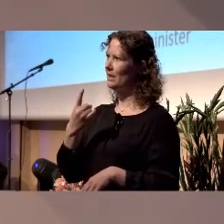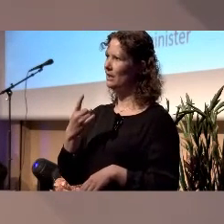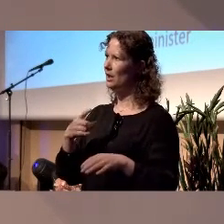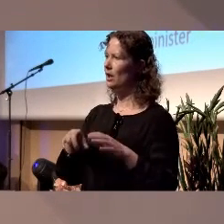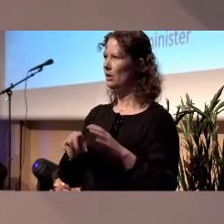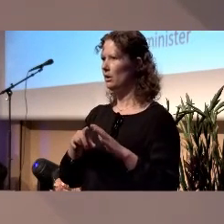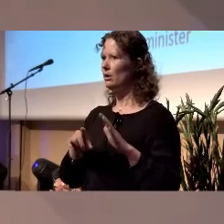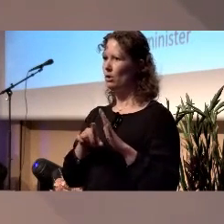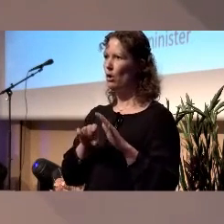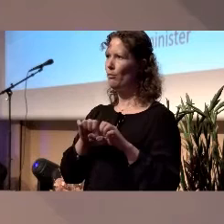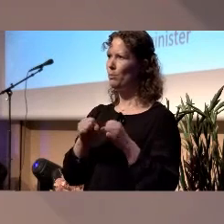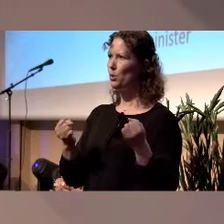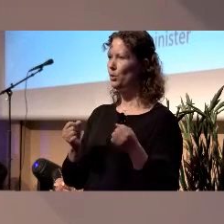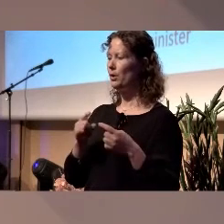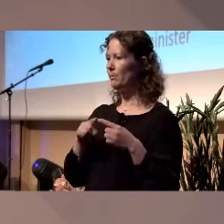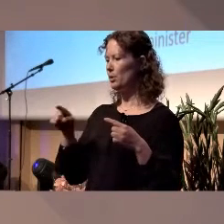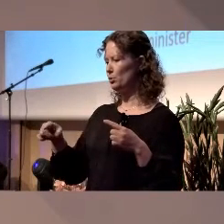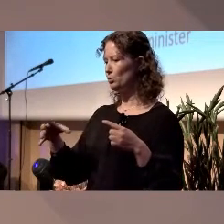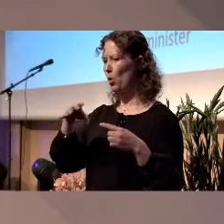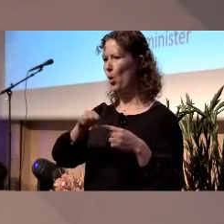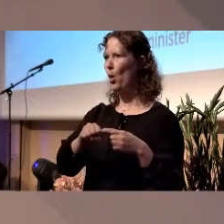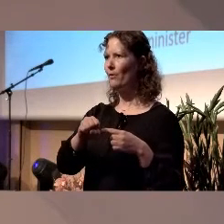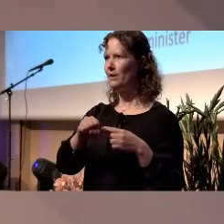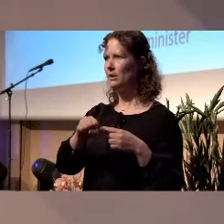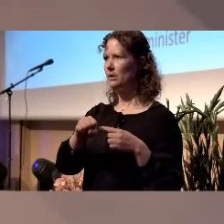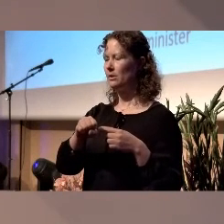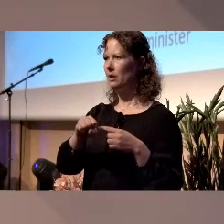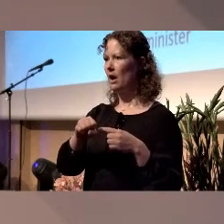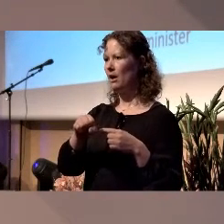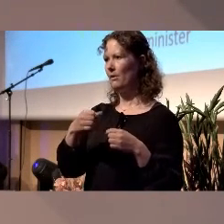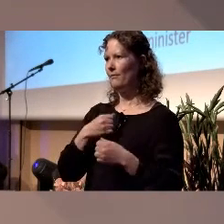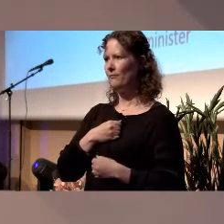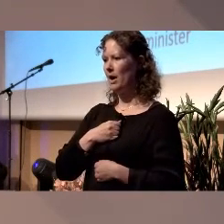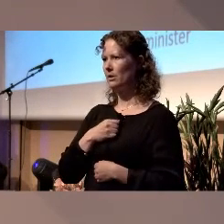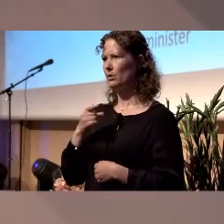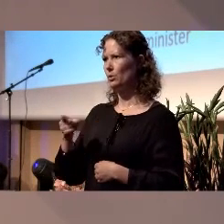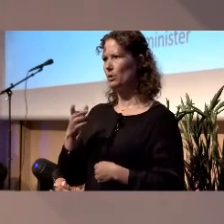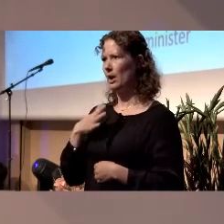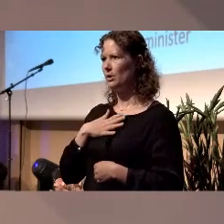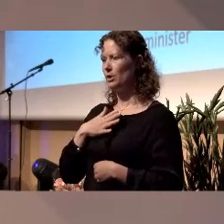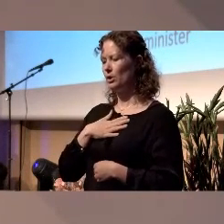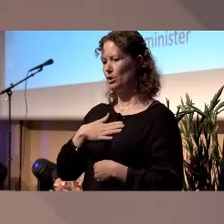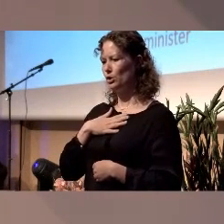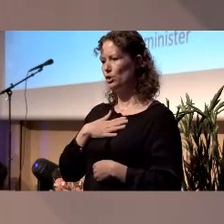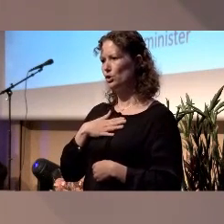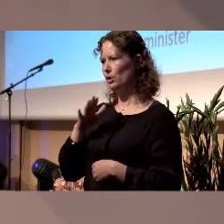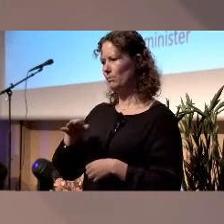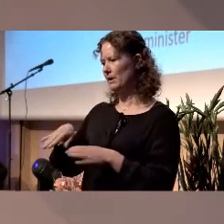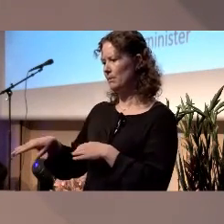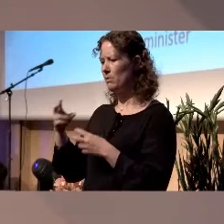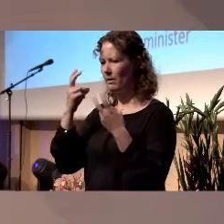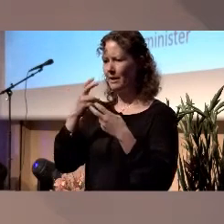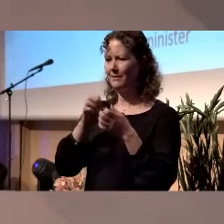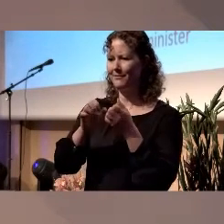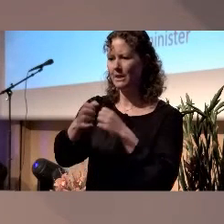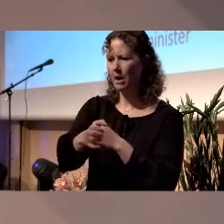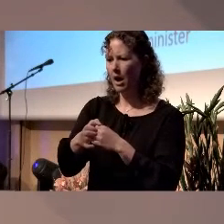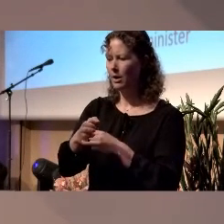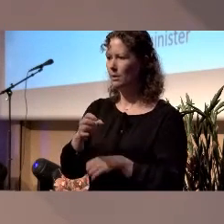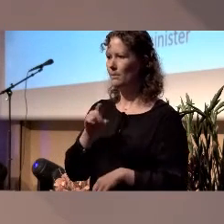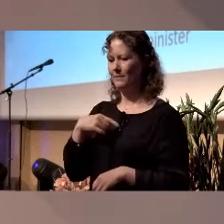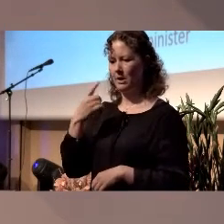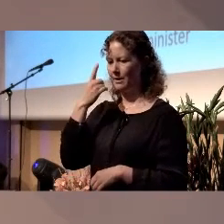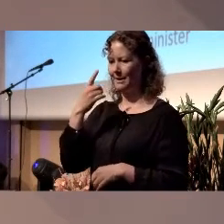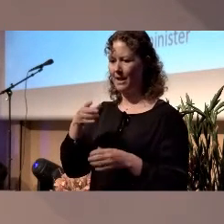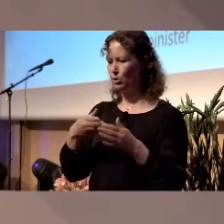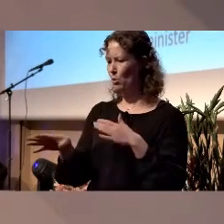Men hun som skulle overta vakten min hadde et sykt barn hjemme, og de leter etter en vikar. Og jeg har ikke tenkt å gå fra disse